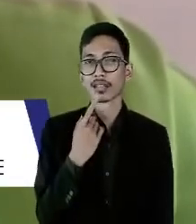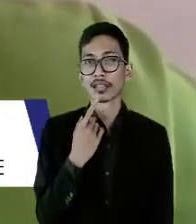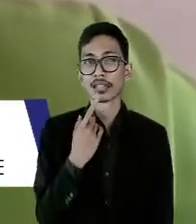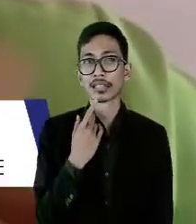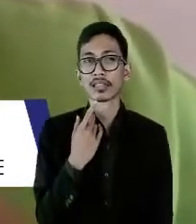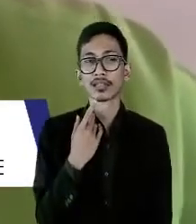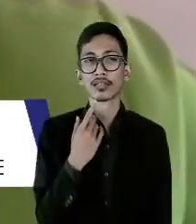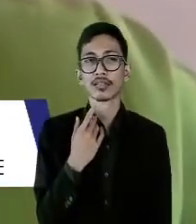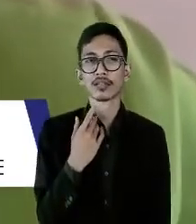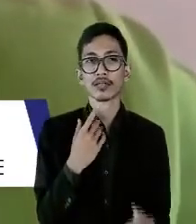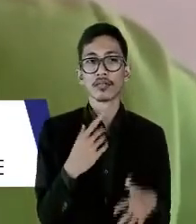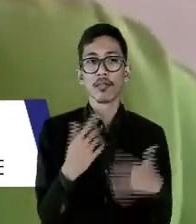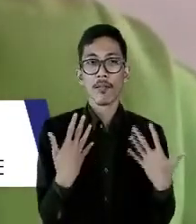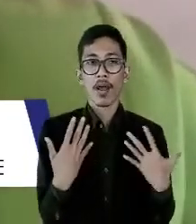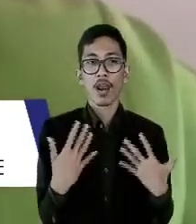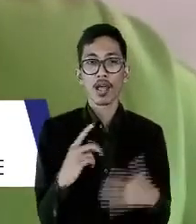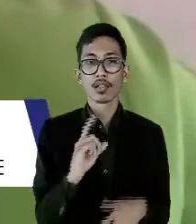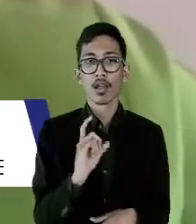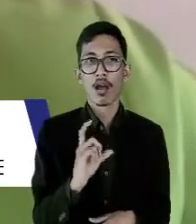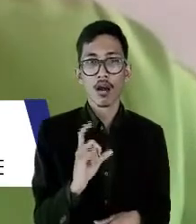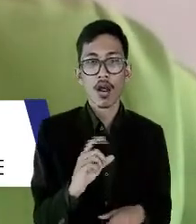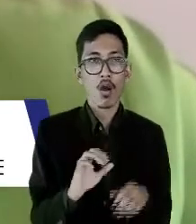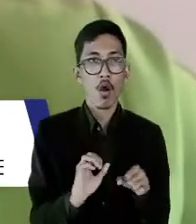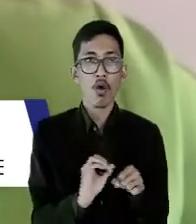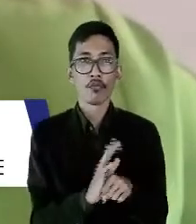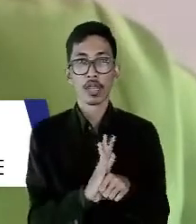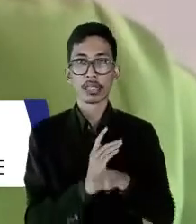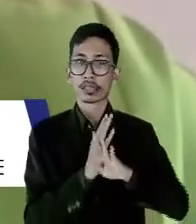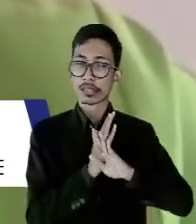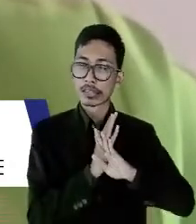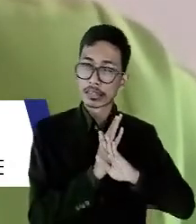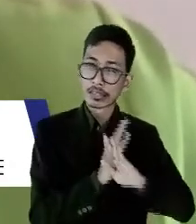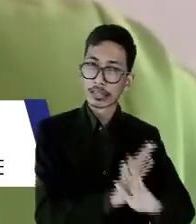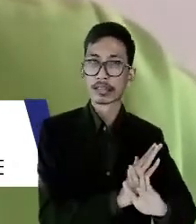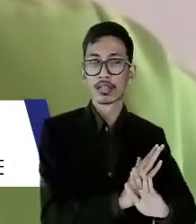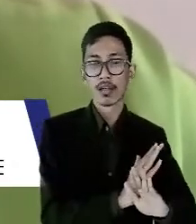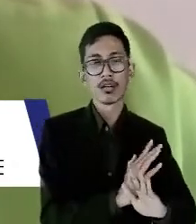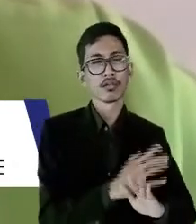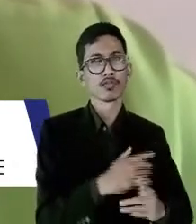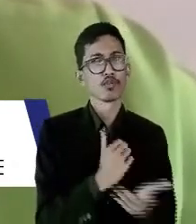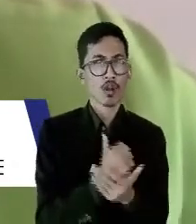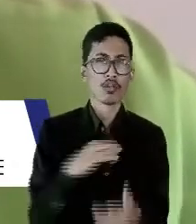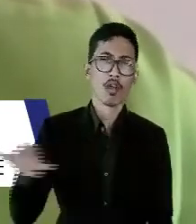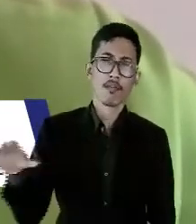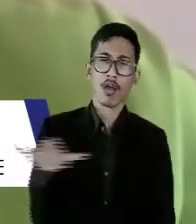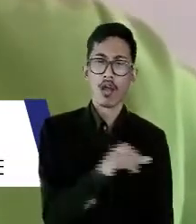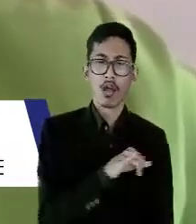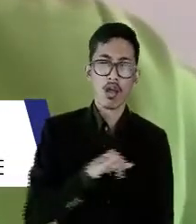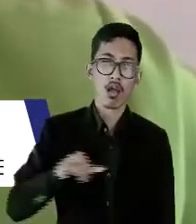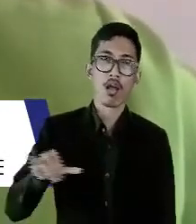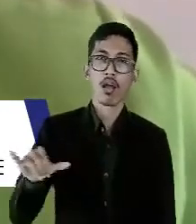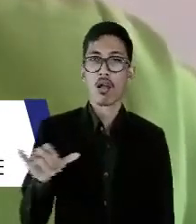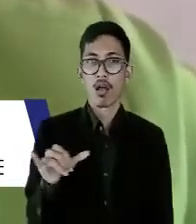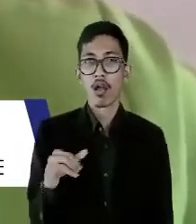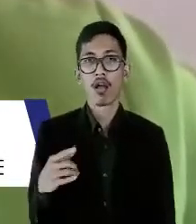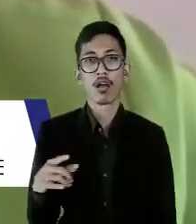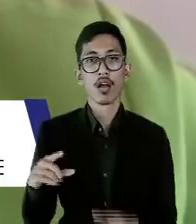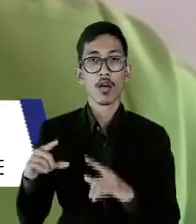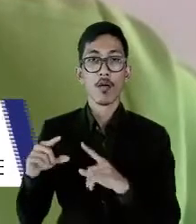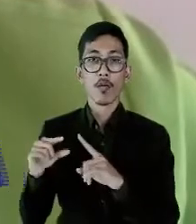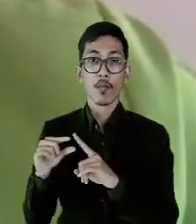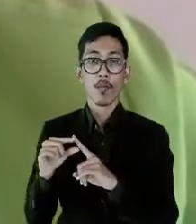bagaimana kita nanti bisa menekan laju COVID-19 hampir sama ya. Jadi sebelum pelaksanaan